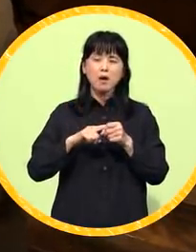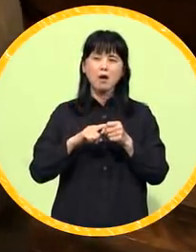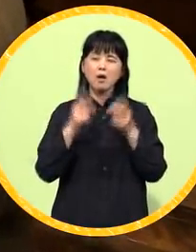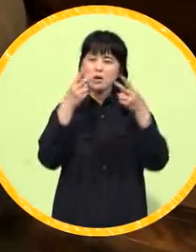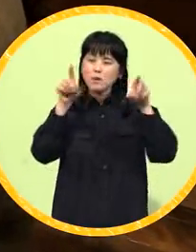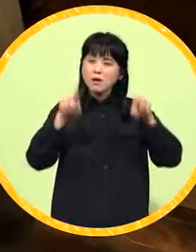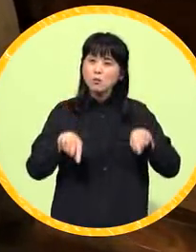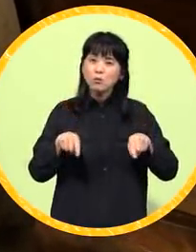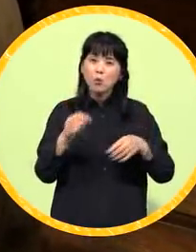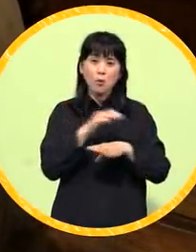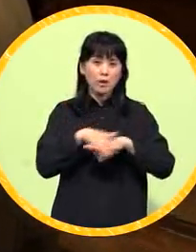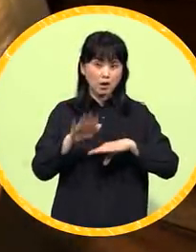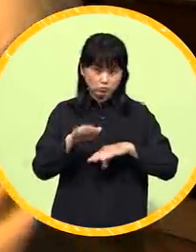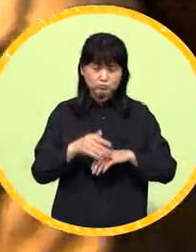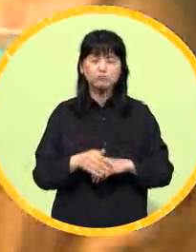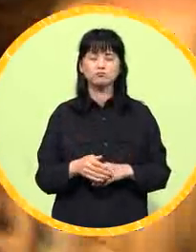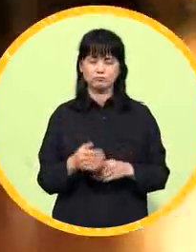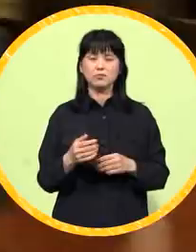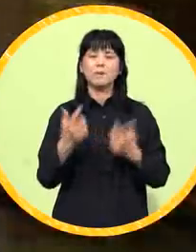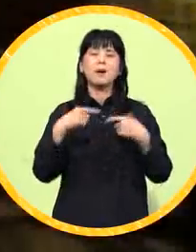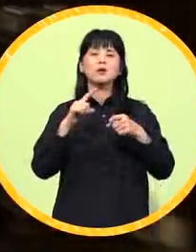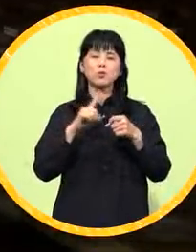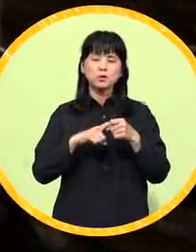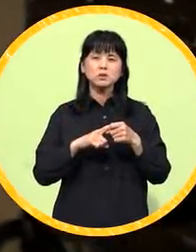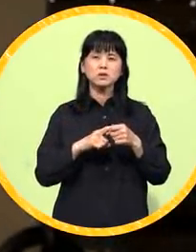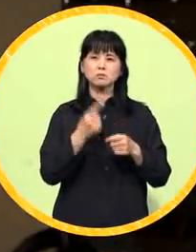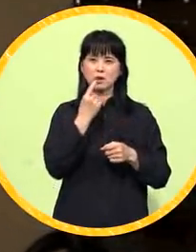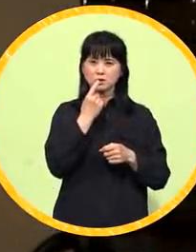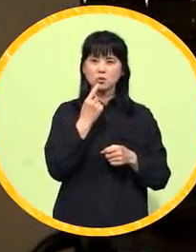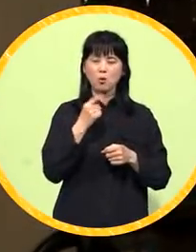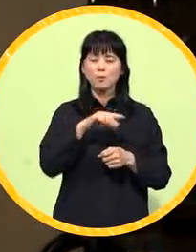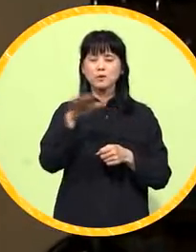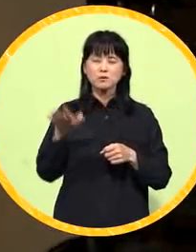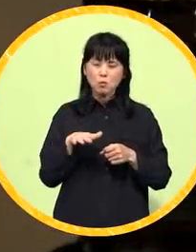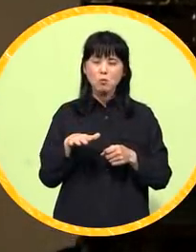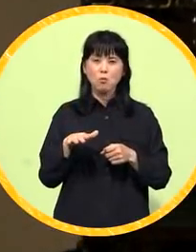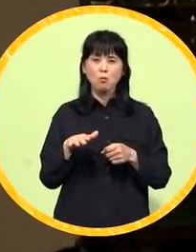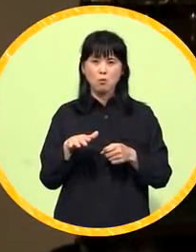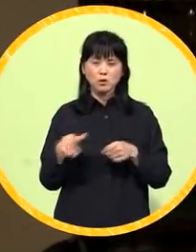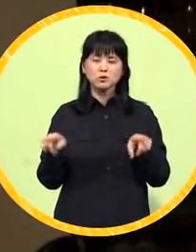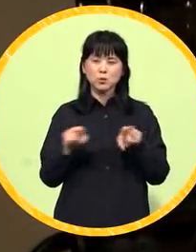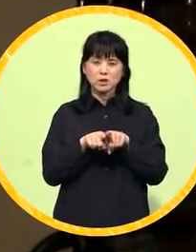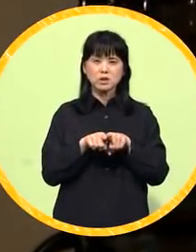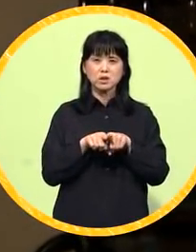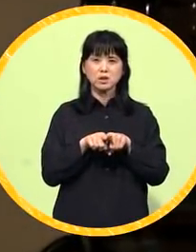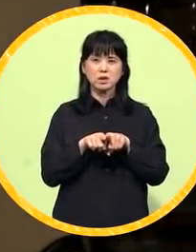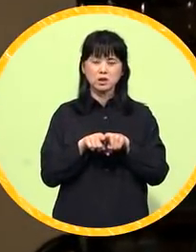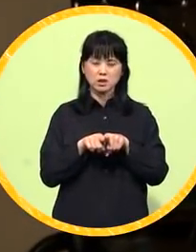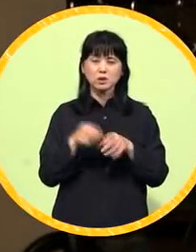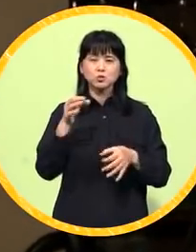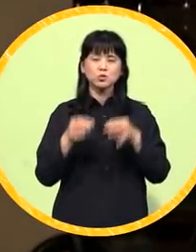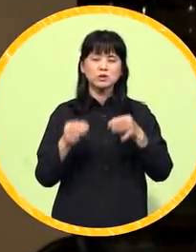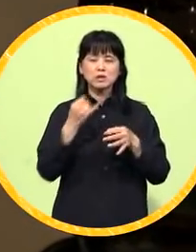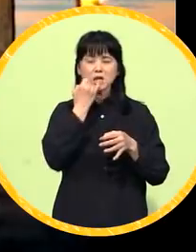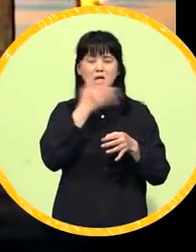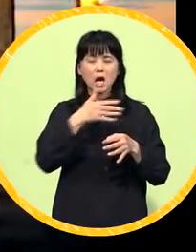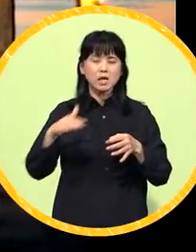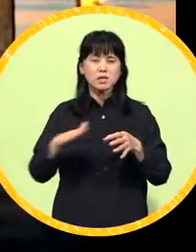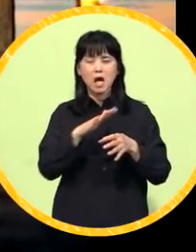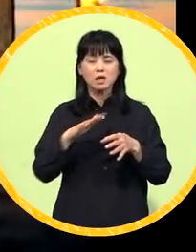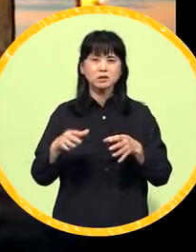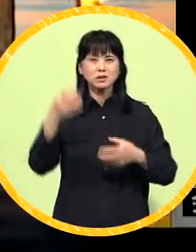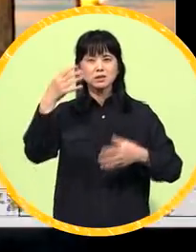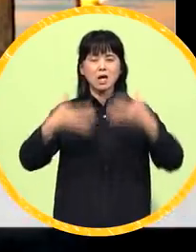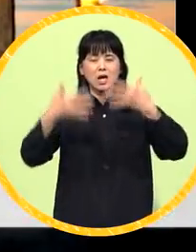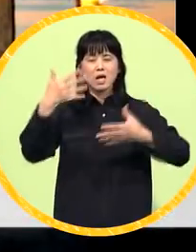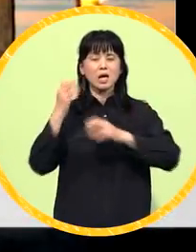とかもやられたりするんですかそうですね毎年あの僕とこの近くのいろんなクリエータと一緒になってあの子し海岸映画祭というの